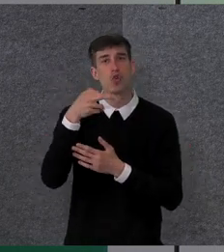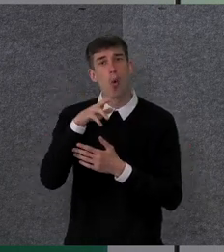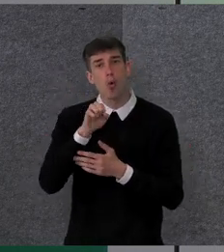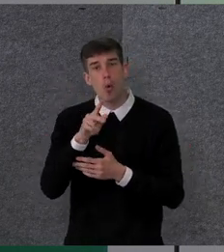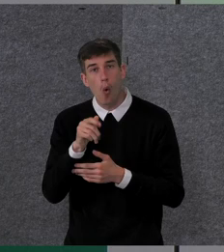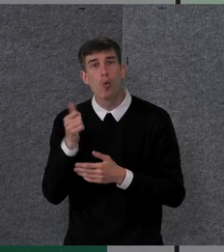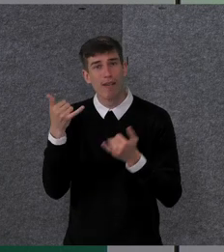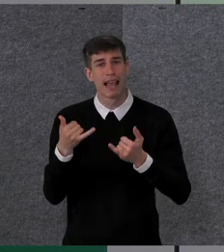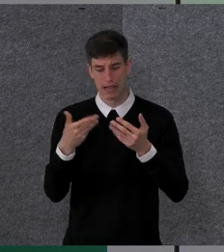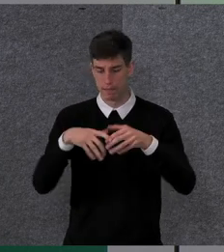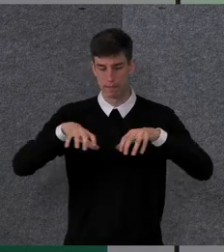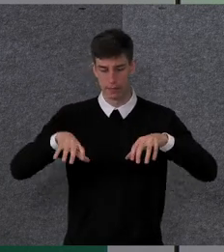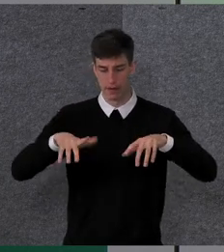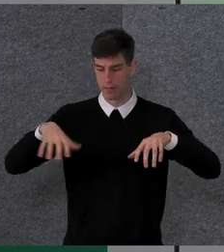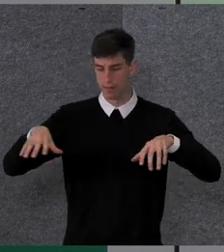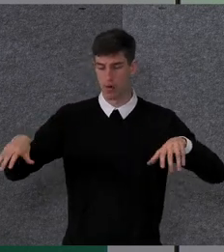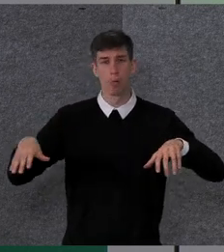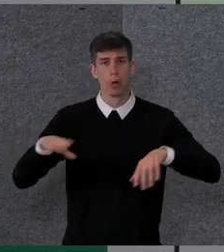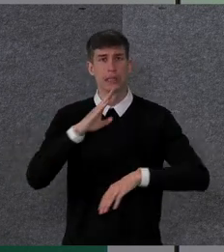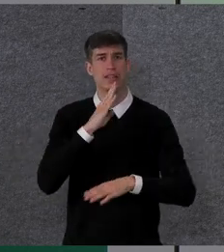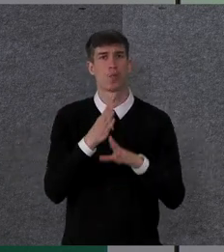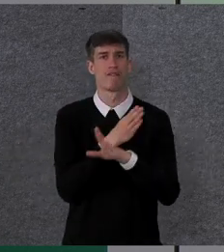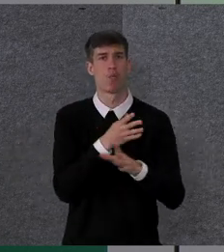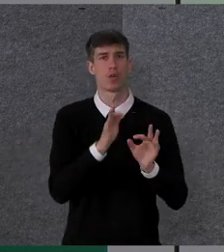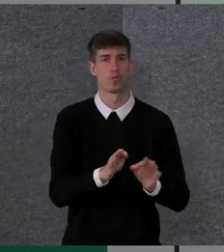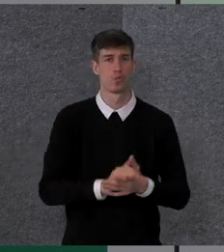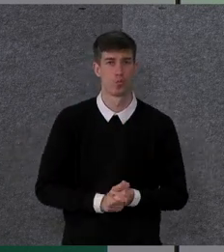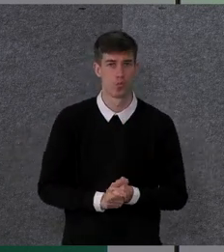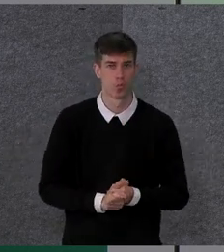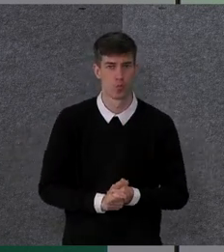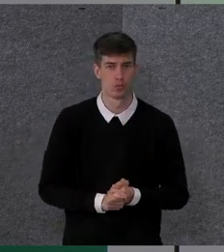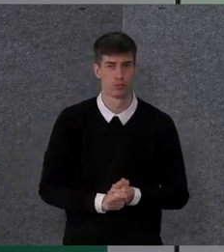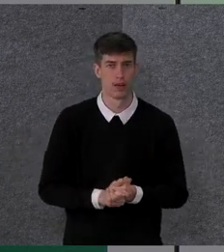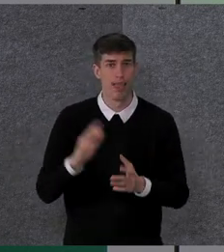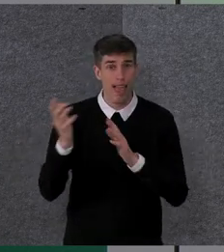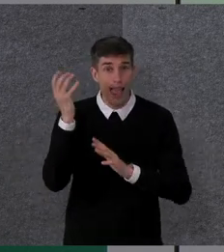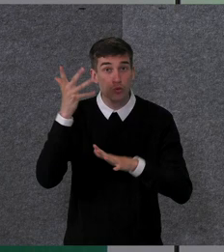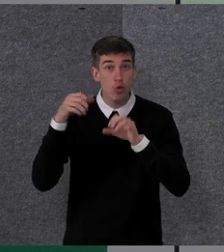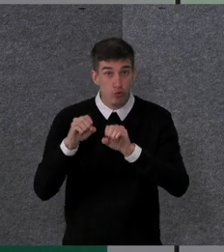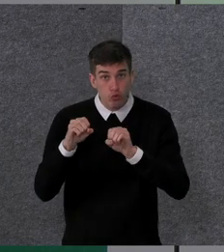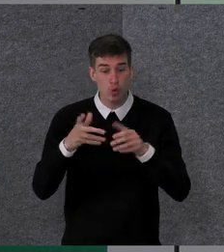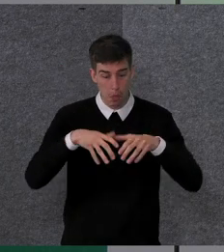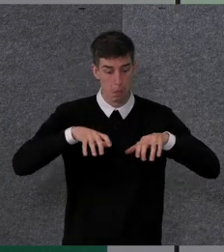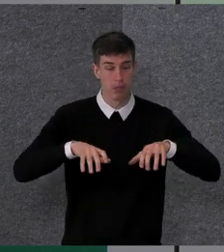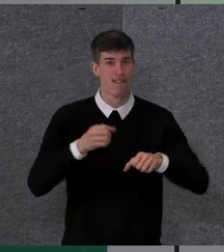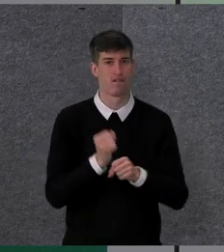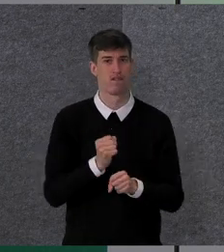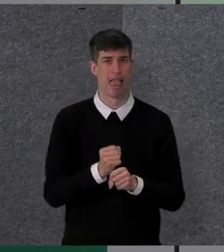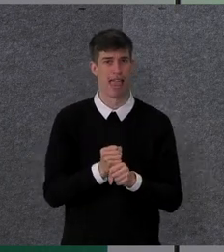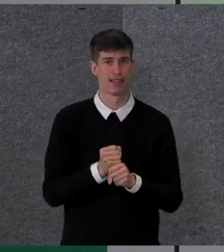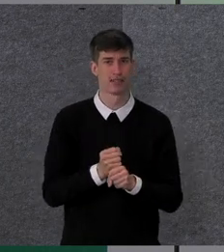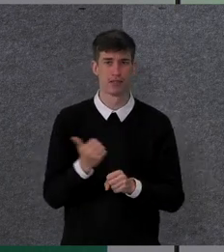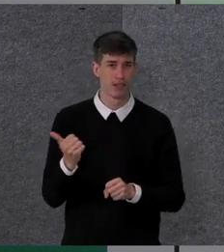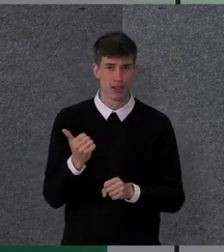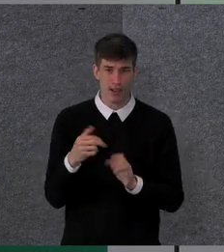jetzt Mindestabstände eingeführt hat, völlig ausreichend waren. Der Emissionsschutz hat schon Abstände eingeführt. Ich finde, diese